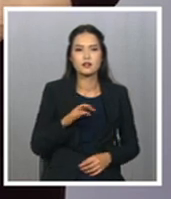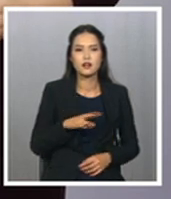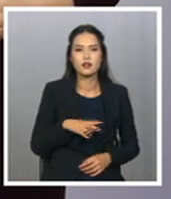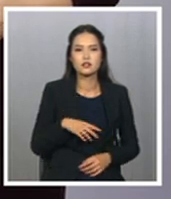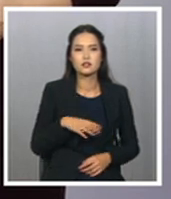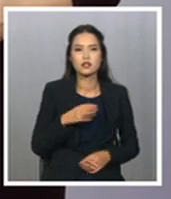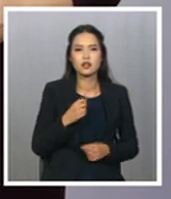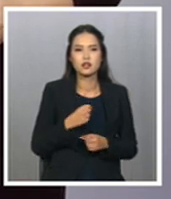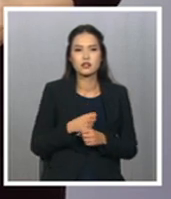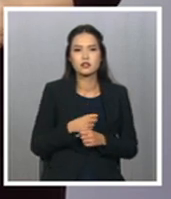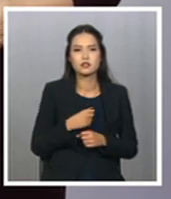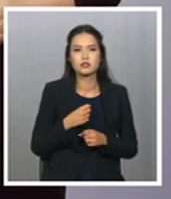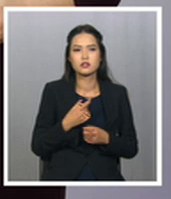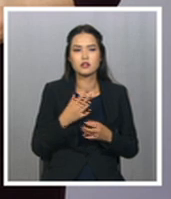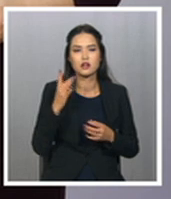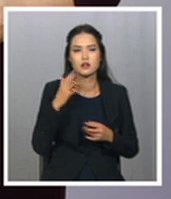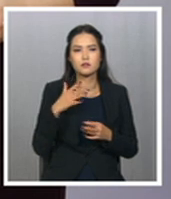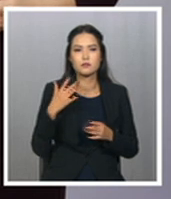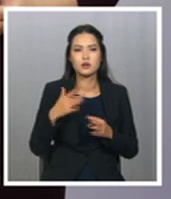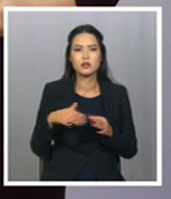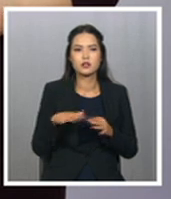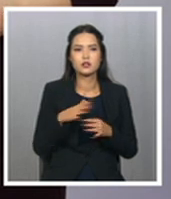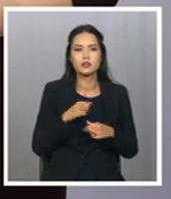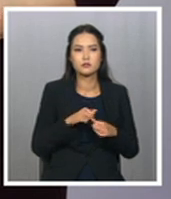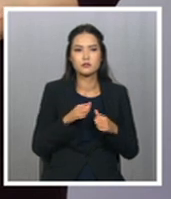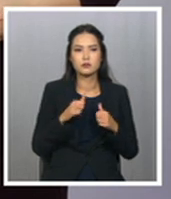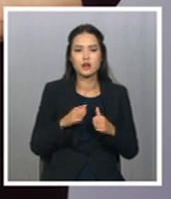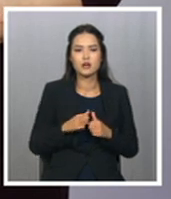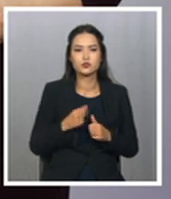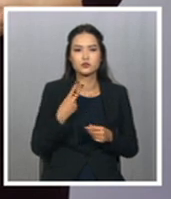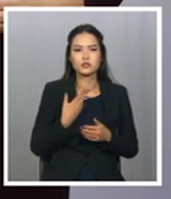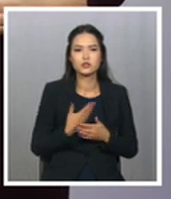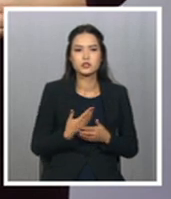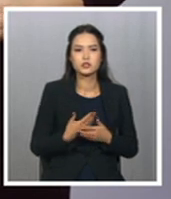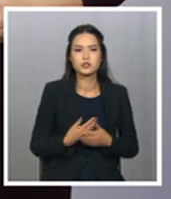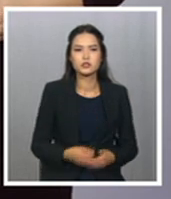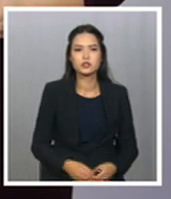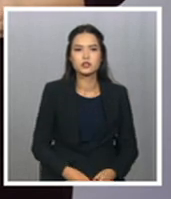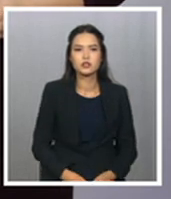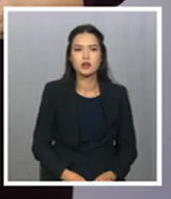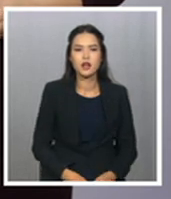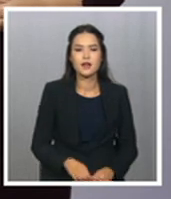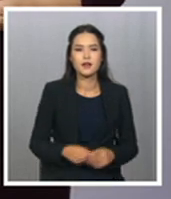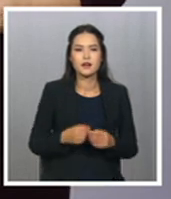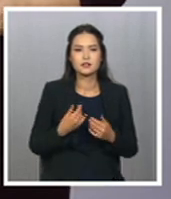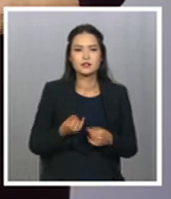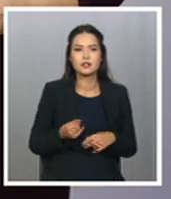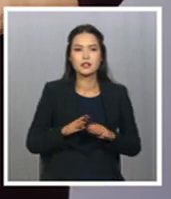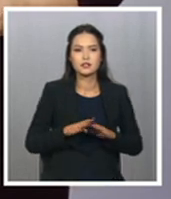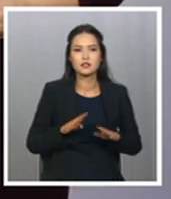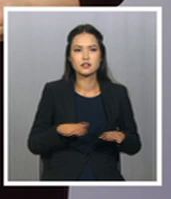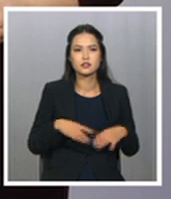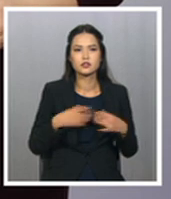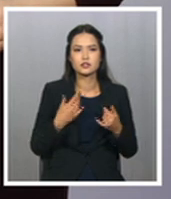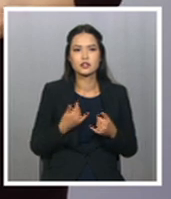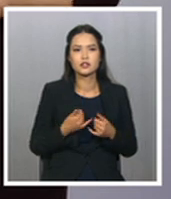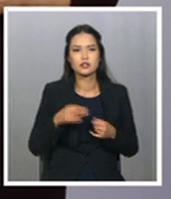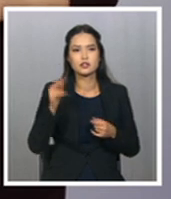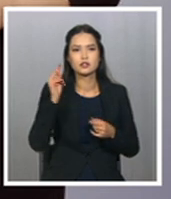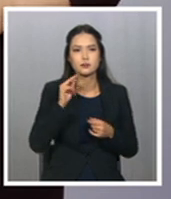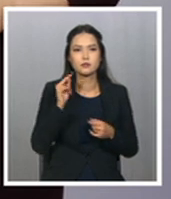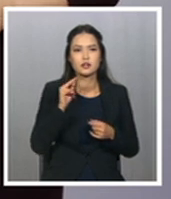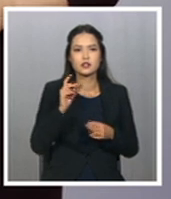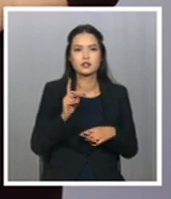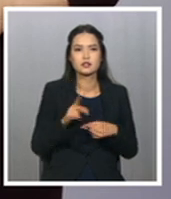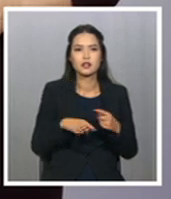жетпес арманға айналған махаббаттың үлгісіндей. Жақсы оқушылар, ендеше сабағымыздың